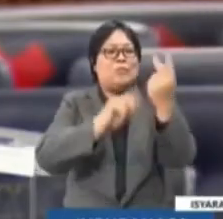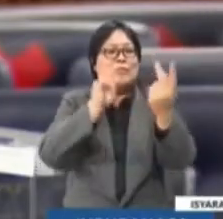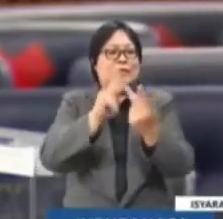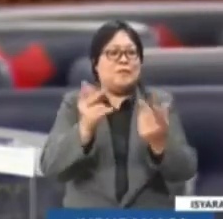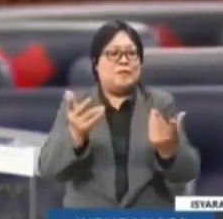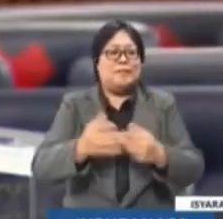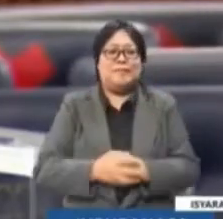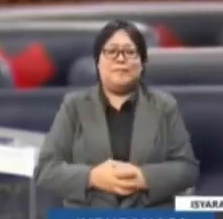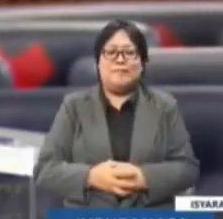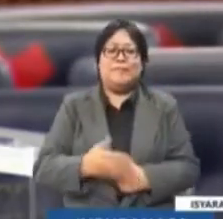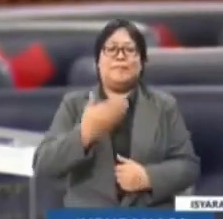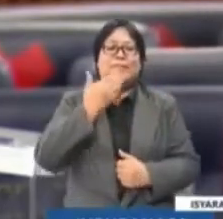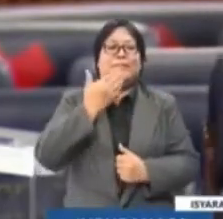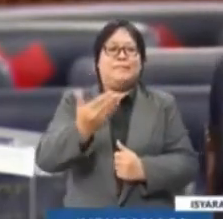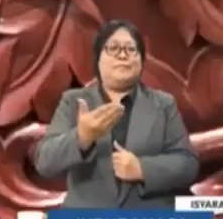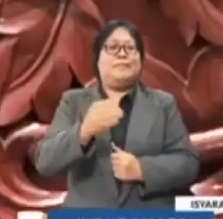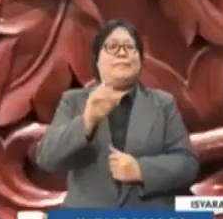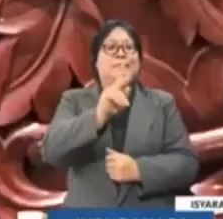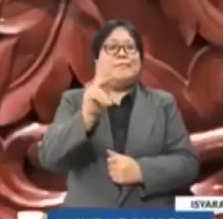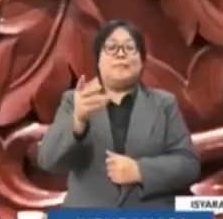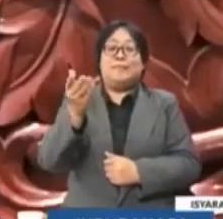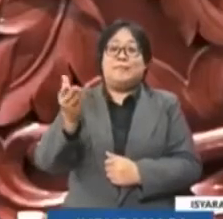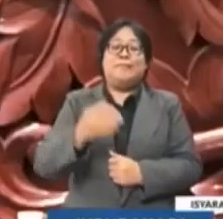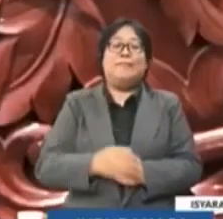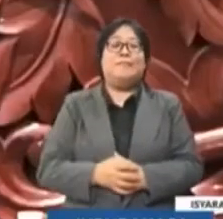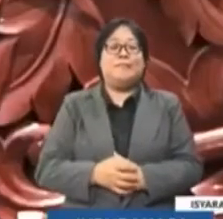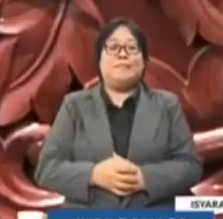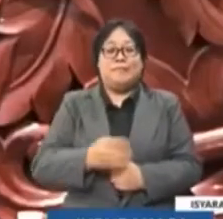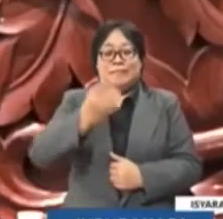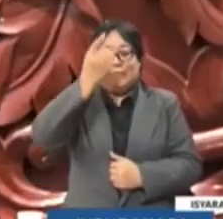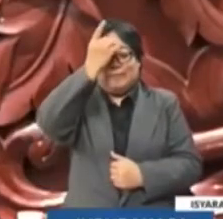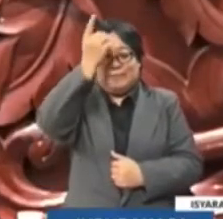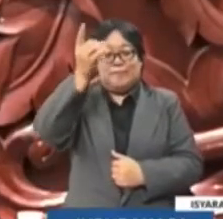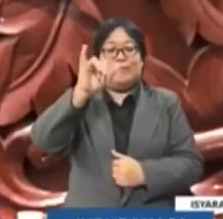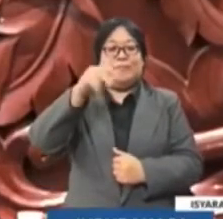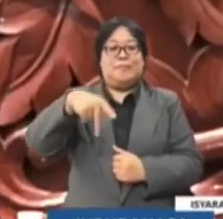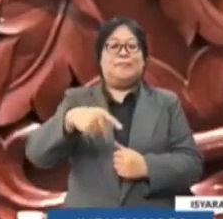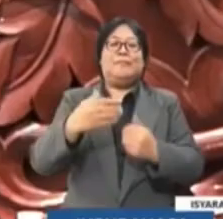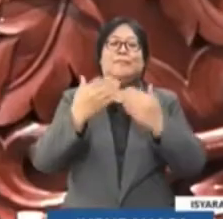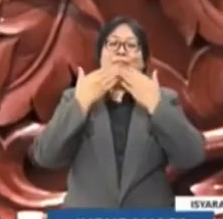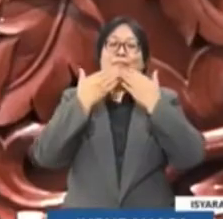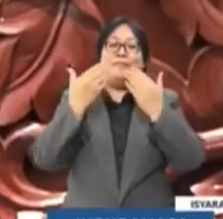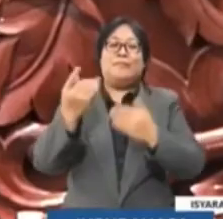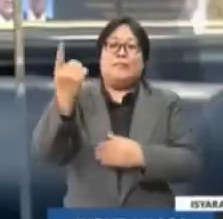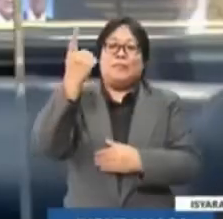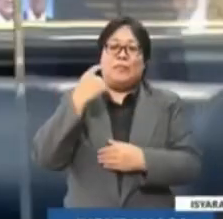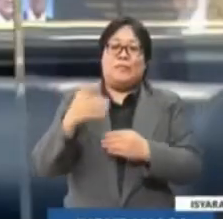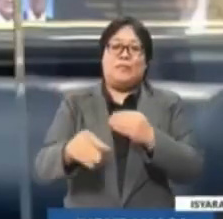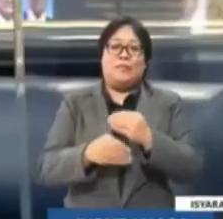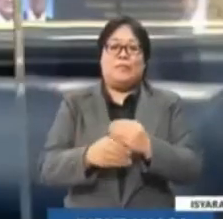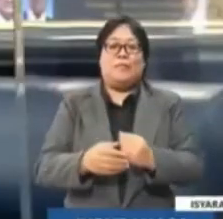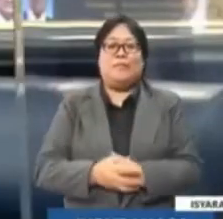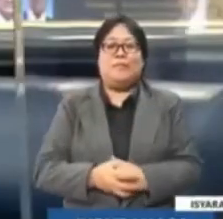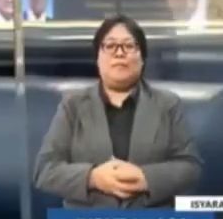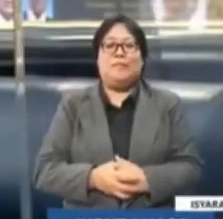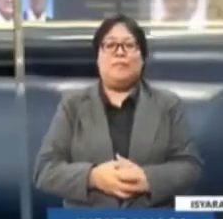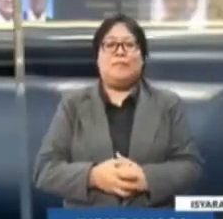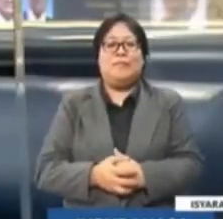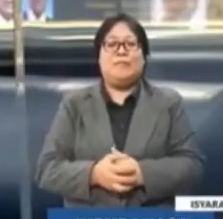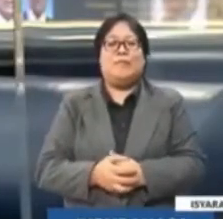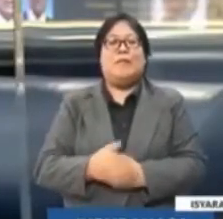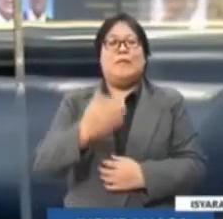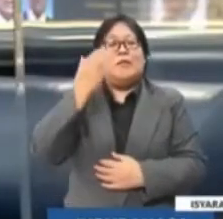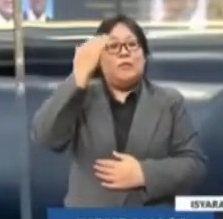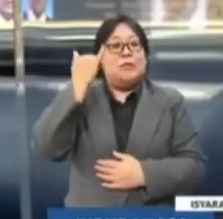setimpal enggak sih teteh selalu siap hadang truk yang lucu betul cem kasih soalan tambahan Eh